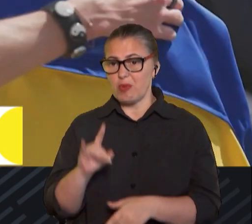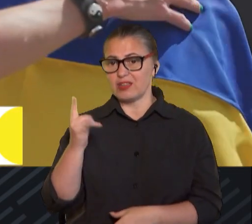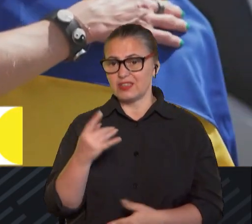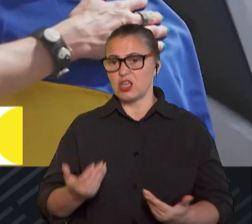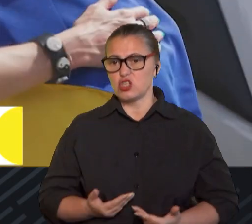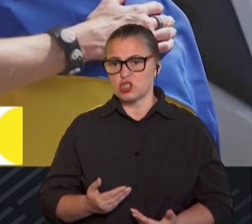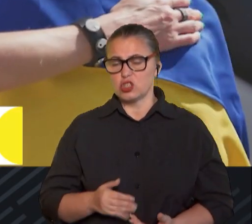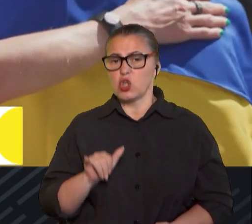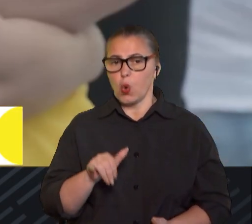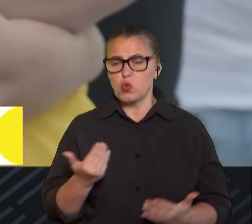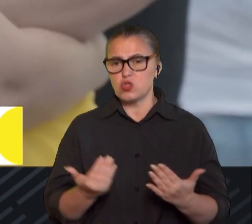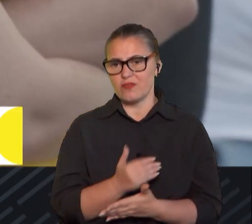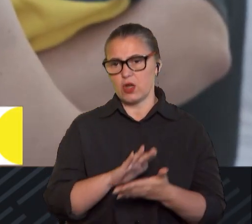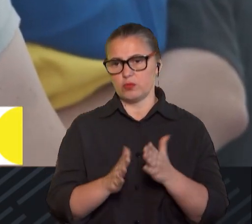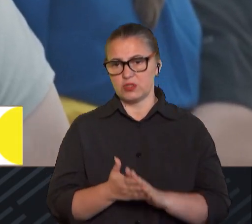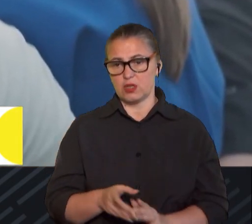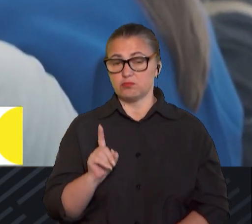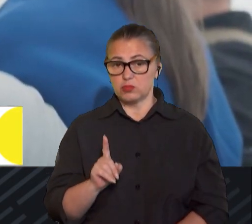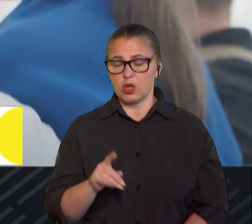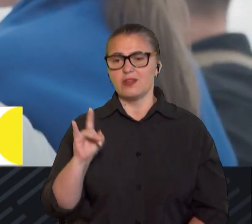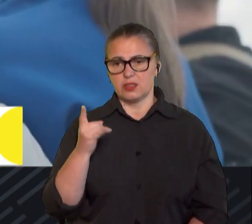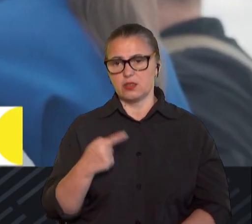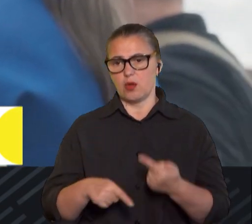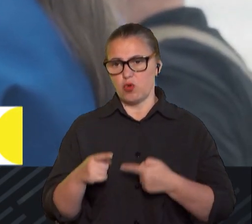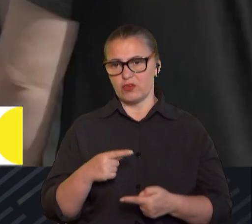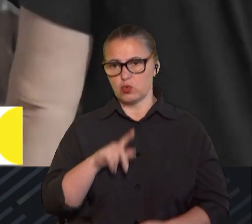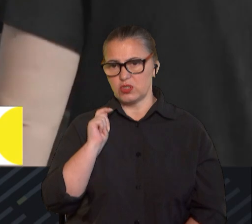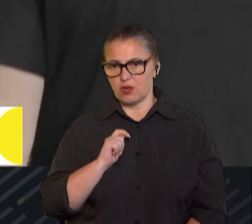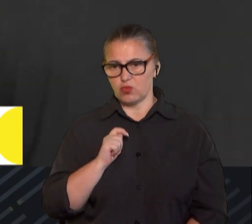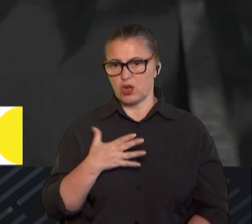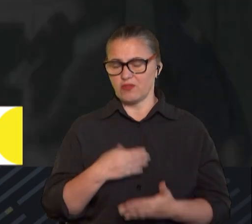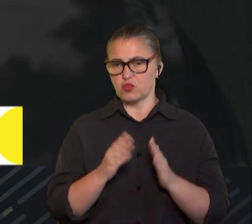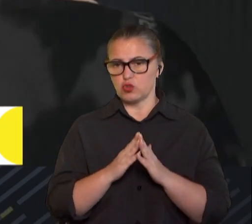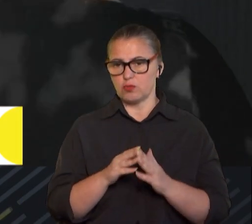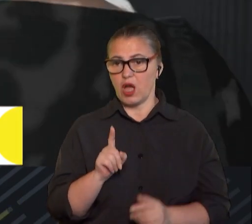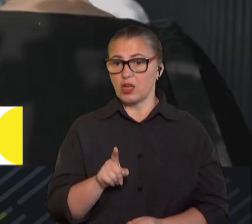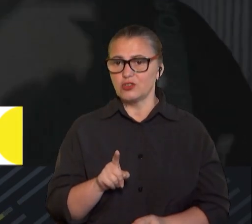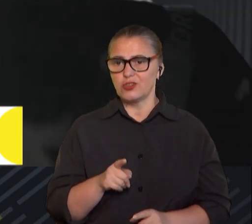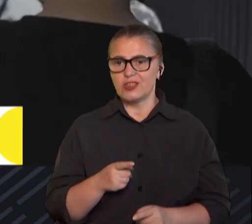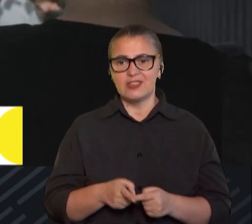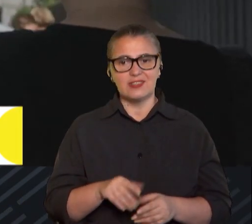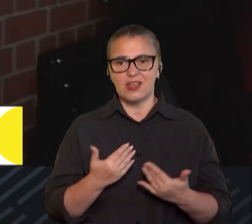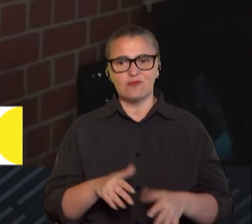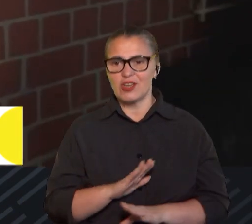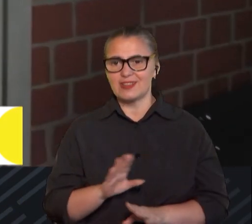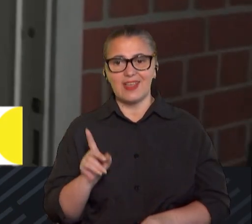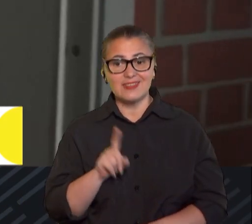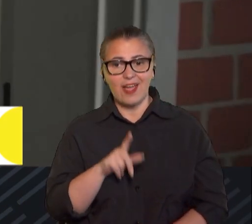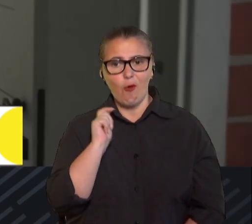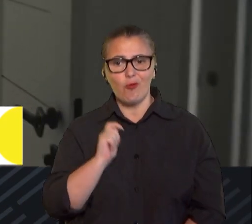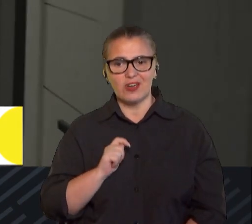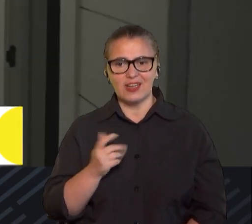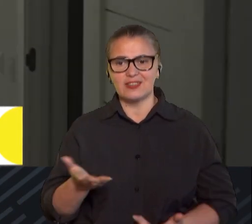жити в нових обставинах. Тому що так, дитина повернулася в Україну, в свою домівку, але то вже не та країна, не та Україна, в якій